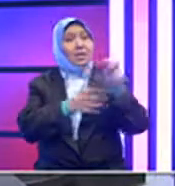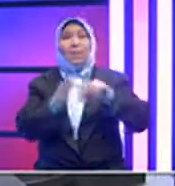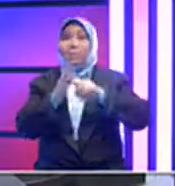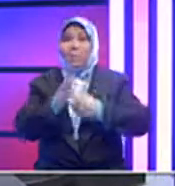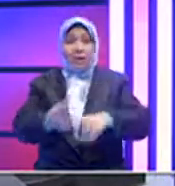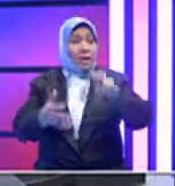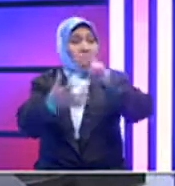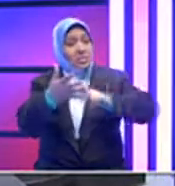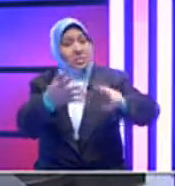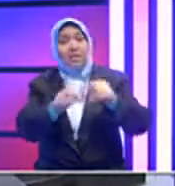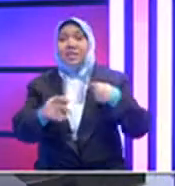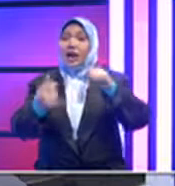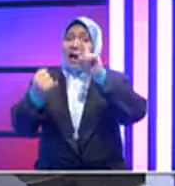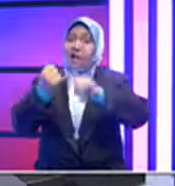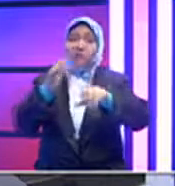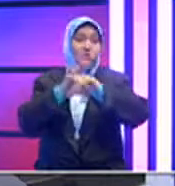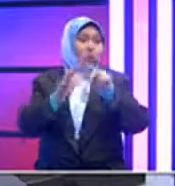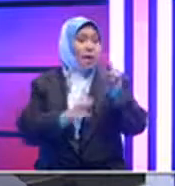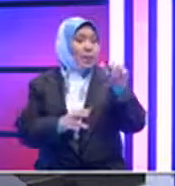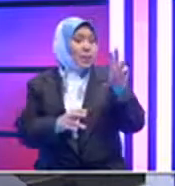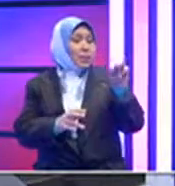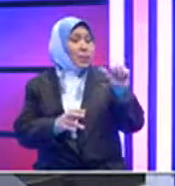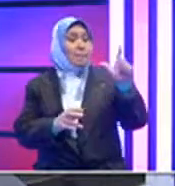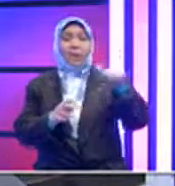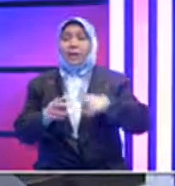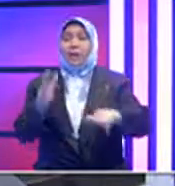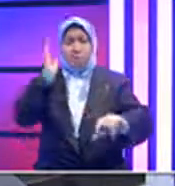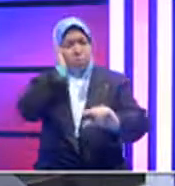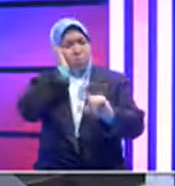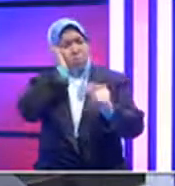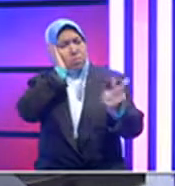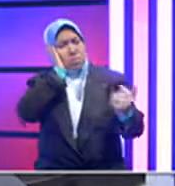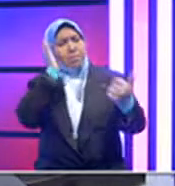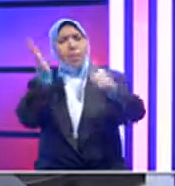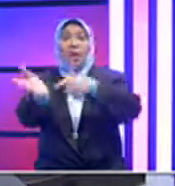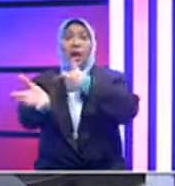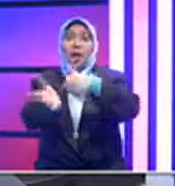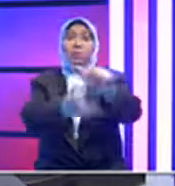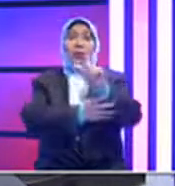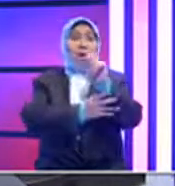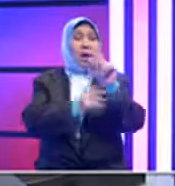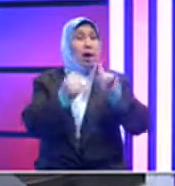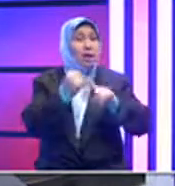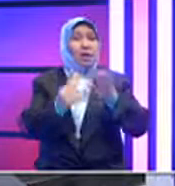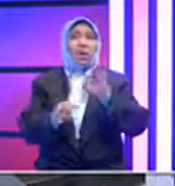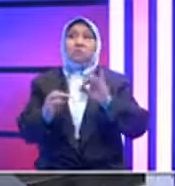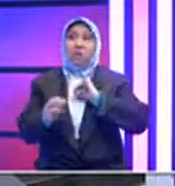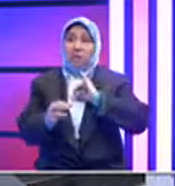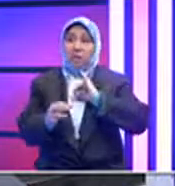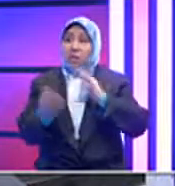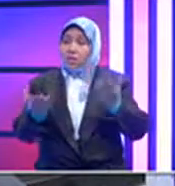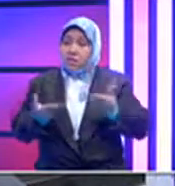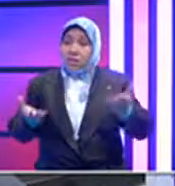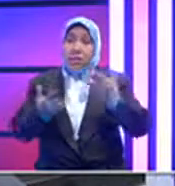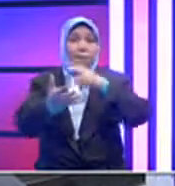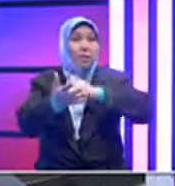bacaan kita akhir surah an-naml kalau dalam tilawas Tara lagu ataupun tarannum yang akhir kalau sajalah Biasanya kita